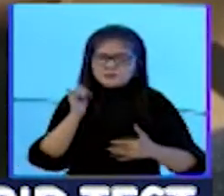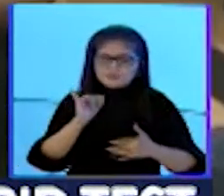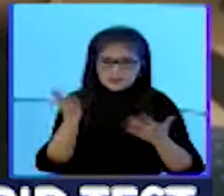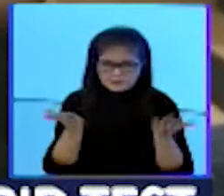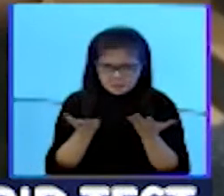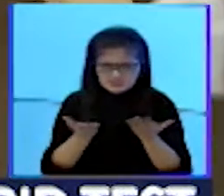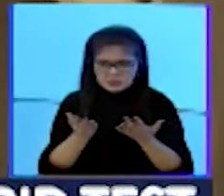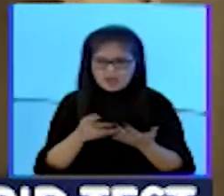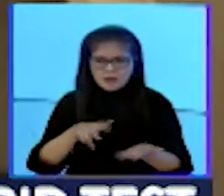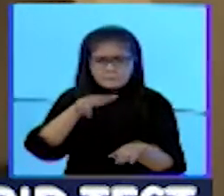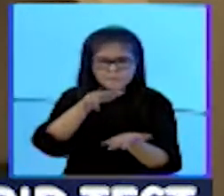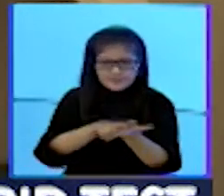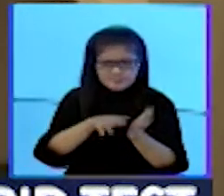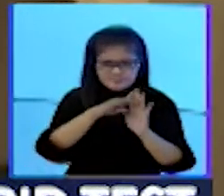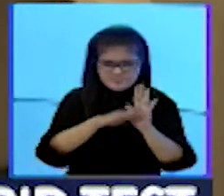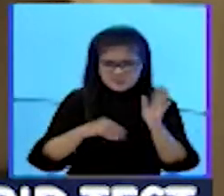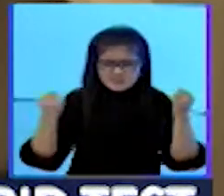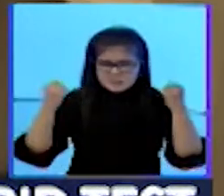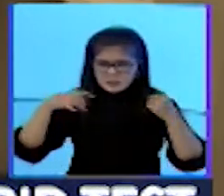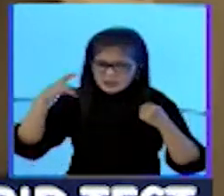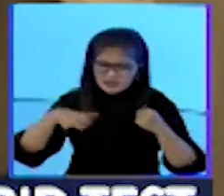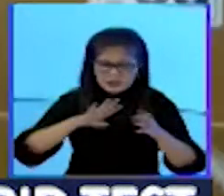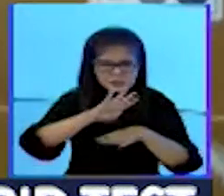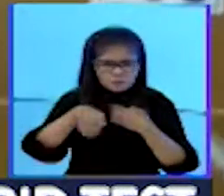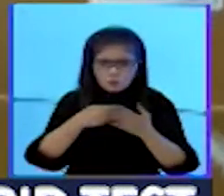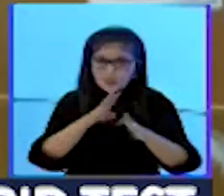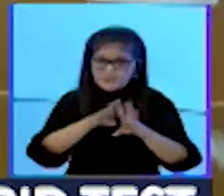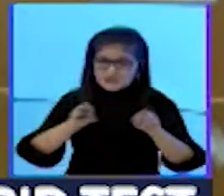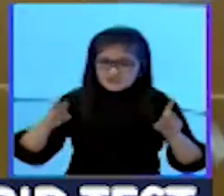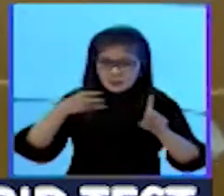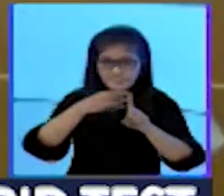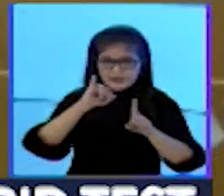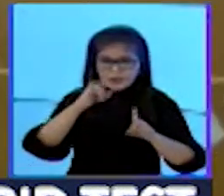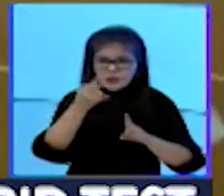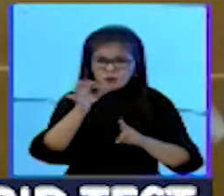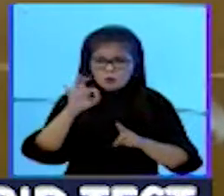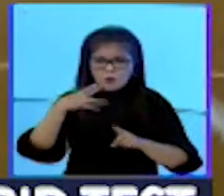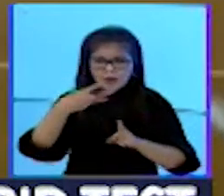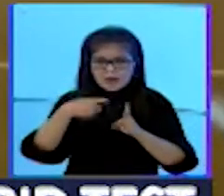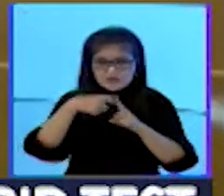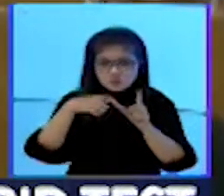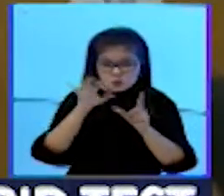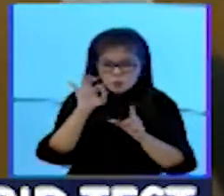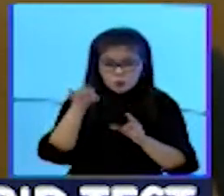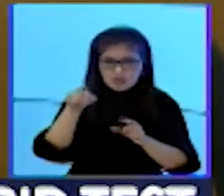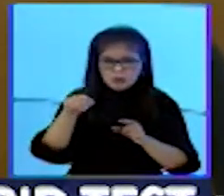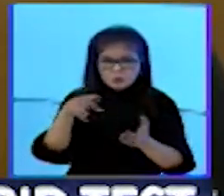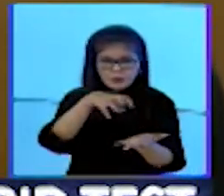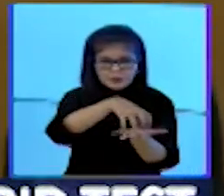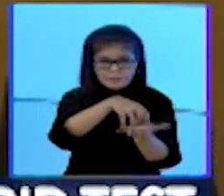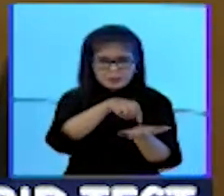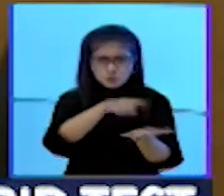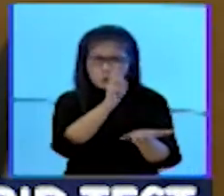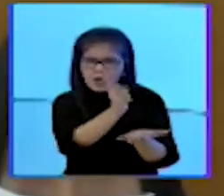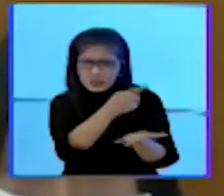menerapkan protokol kesehatan ketat, seluruh pegawai Biro Rektor USU akan menjalani rapid dan swab test sebagai upaya pencegahan penyebaran